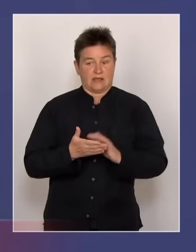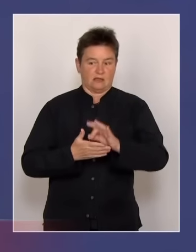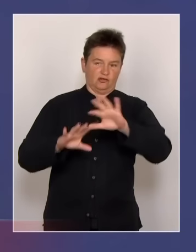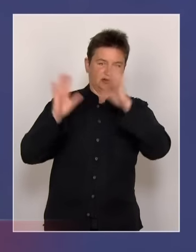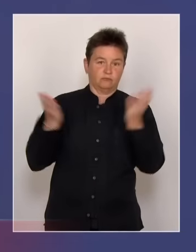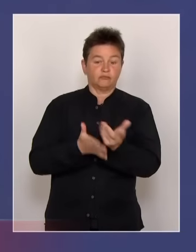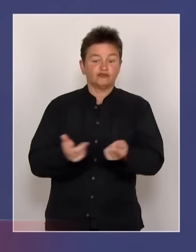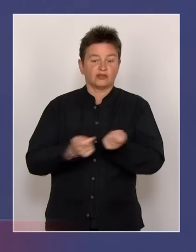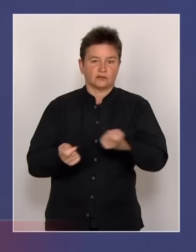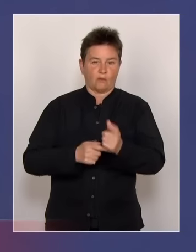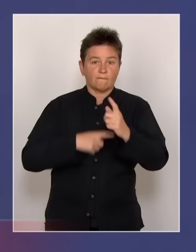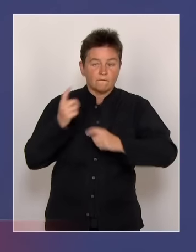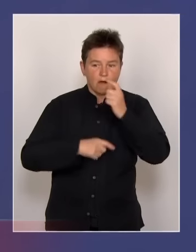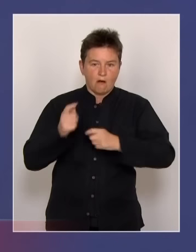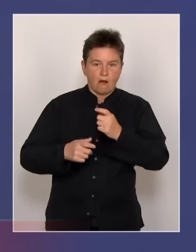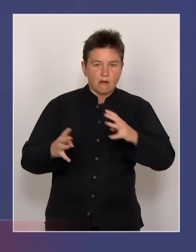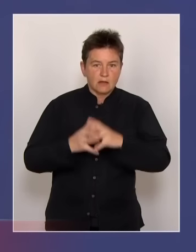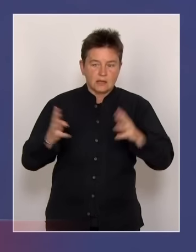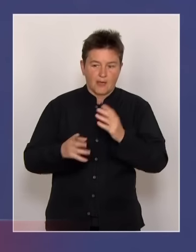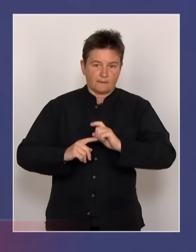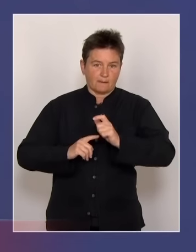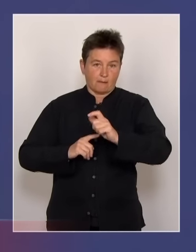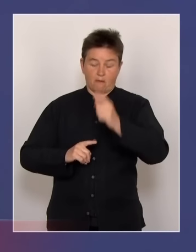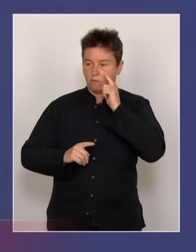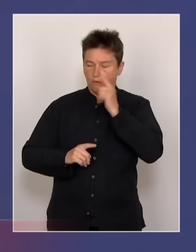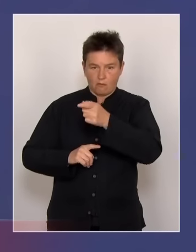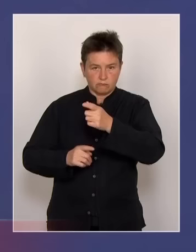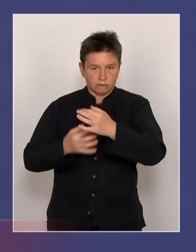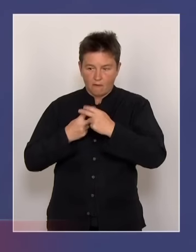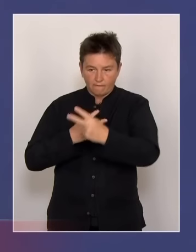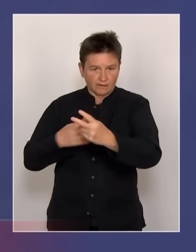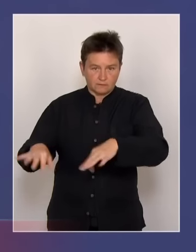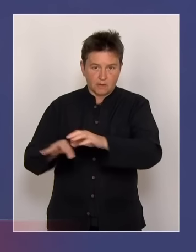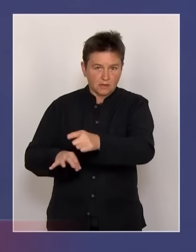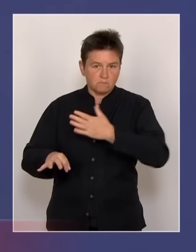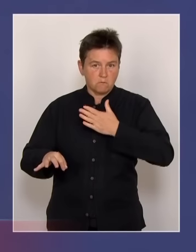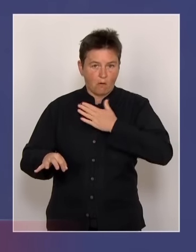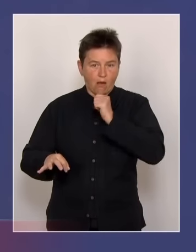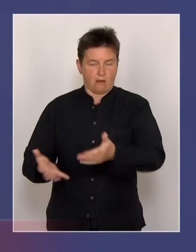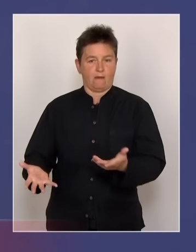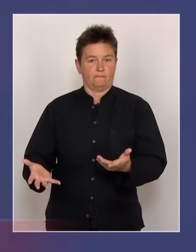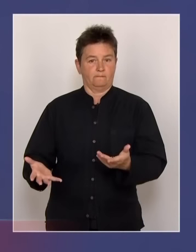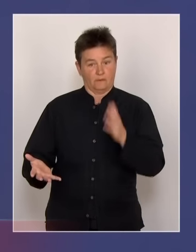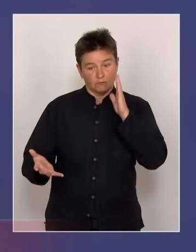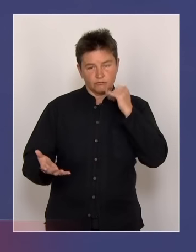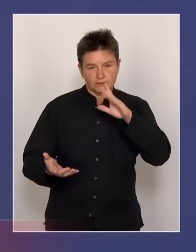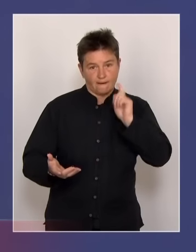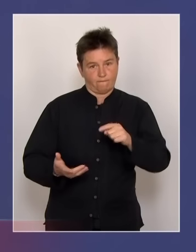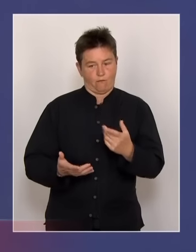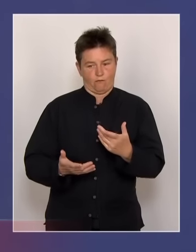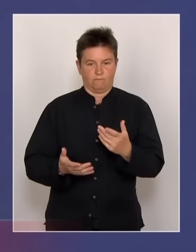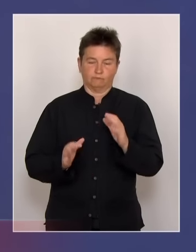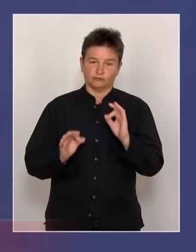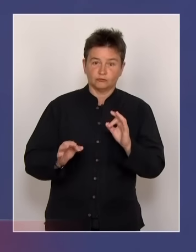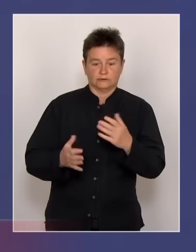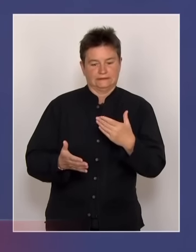à la gestion de l'escalade face à des adversaires désinhibés. C'est pourquoi ce qu'il nous faut faire émerger, et c'est cela,